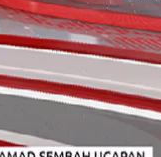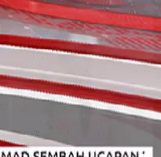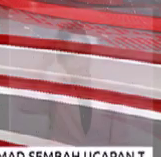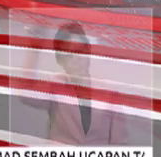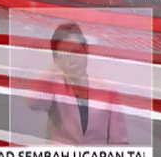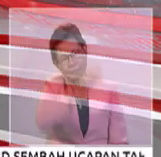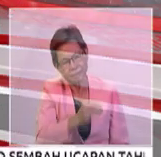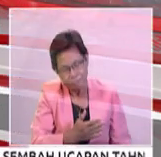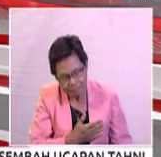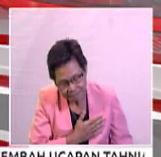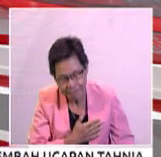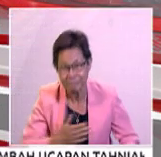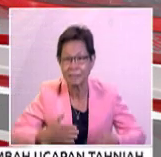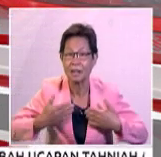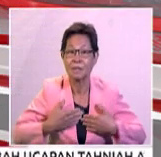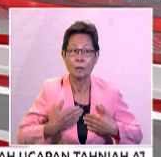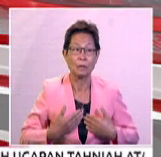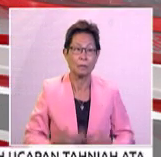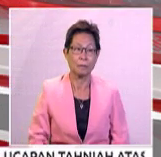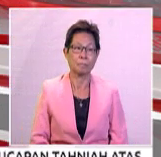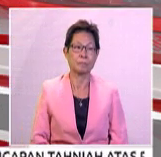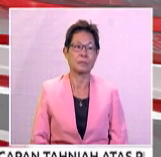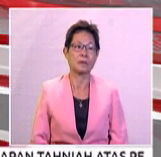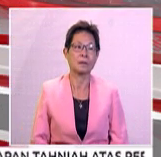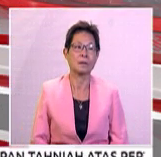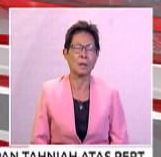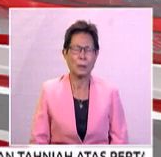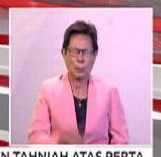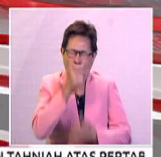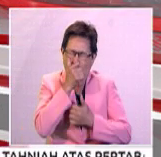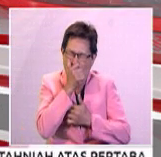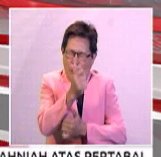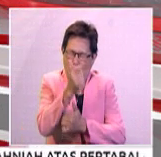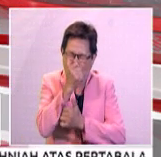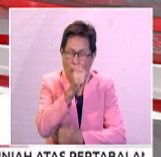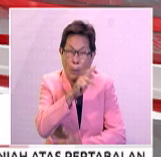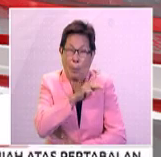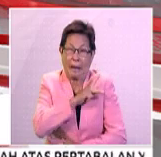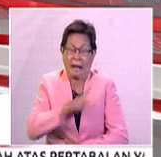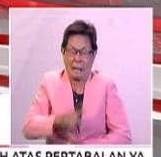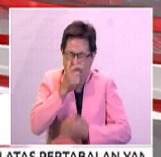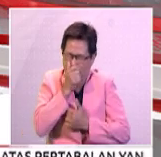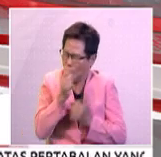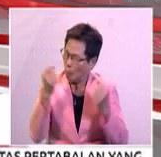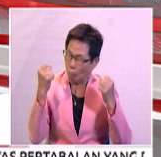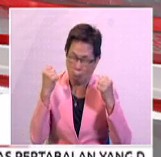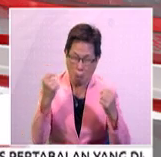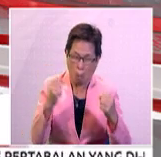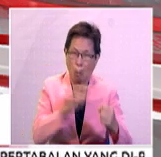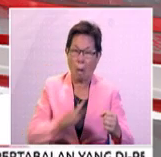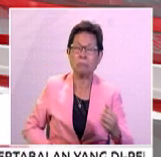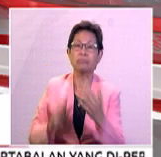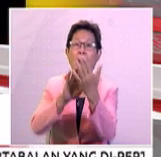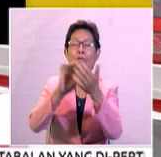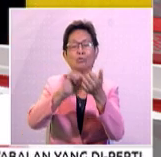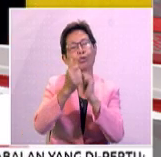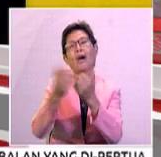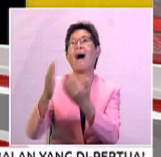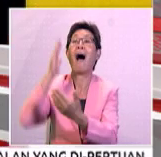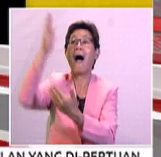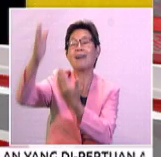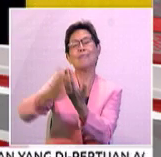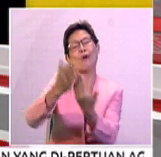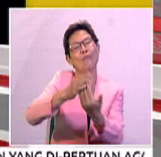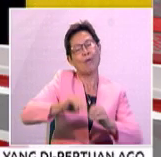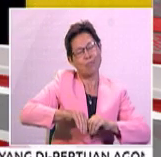Assalamualaikum dan salam sejahtera. Peribadi dan minat mendalam yang di-Pertuan Agong Al Sultan Abdullah terhadap sukan akan memudahkan lagi